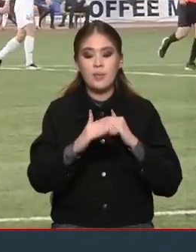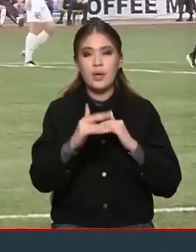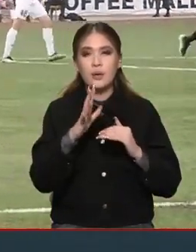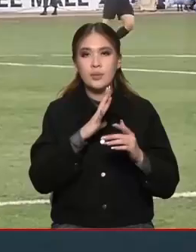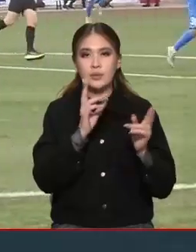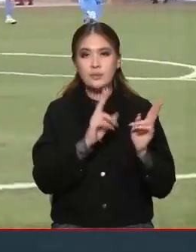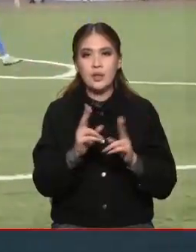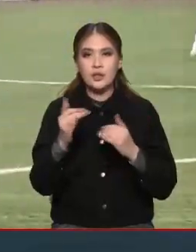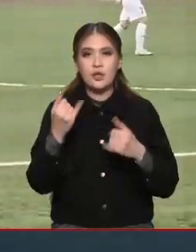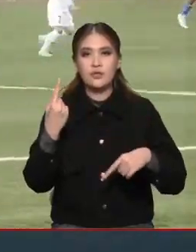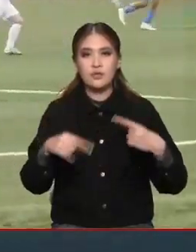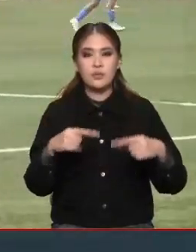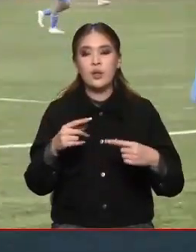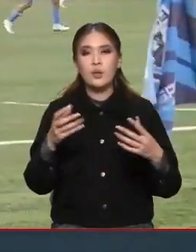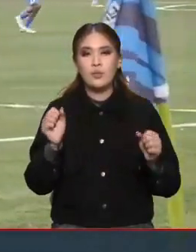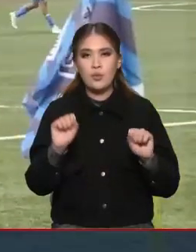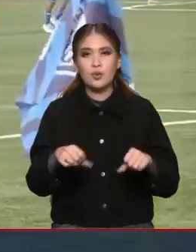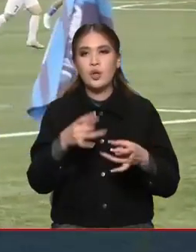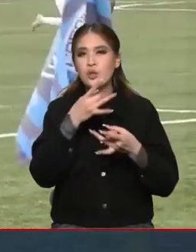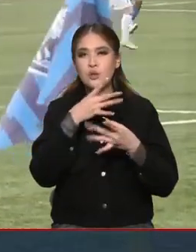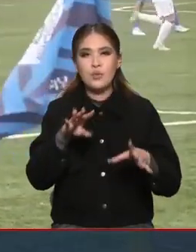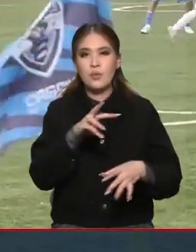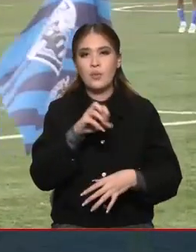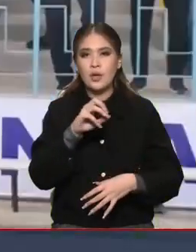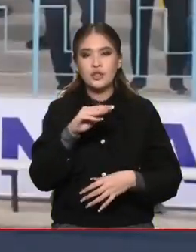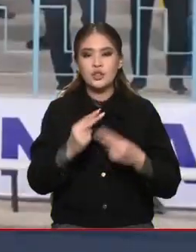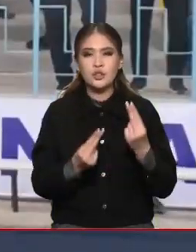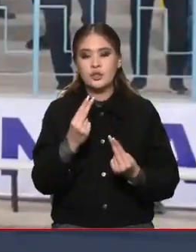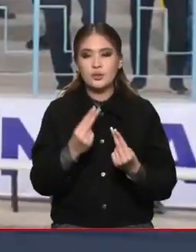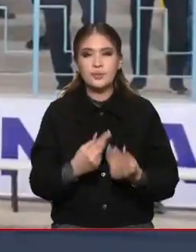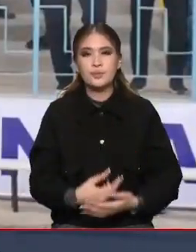теперь футбольная арена готова принимать любые матчи.